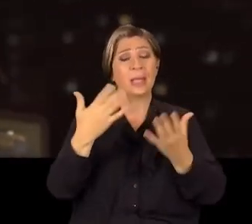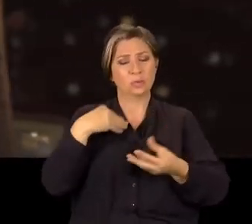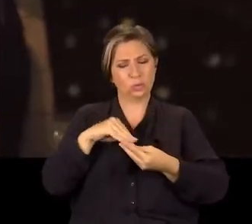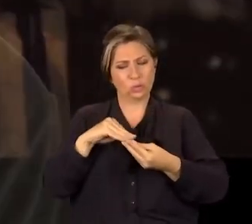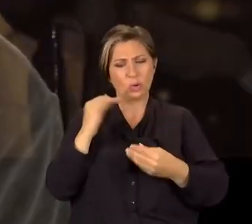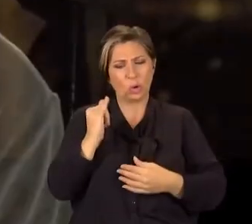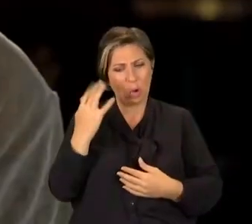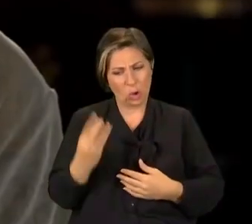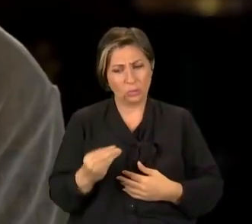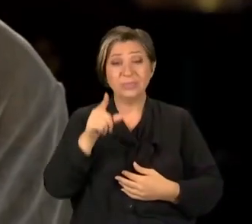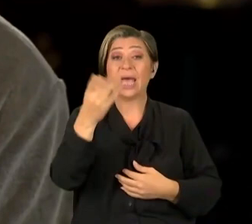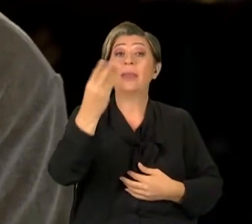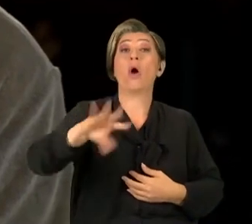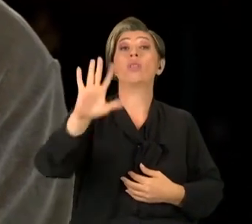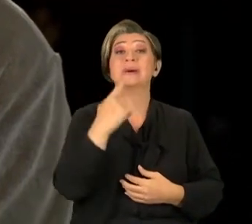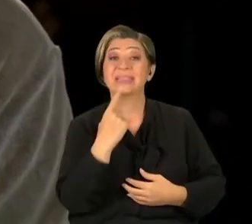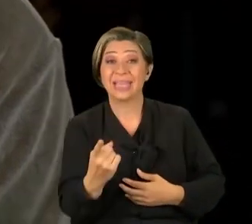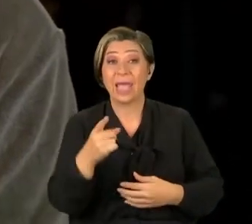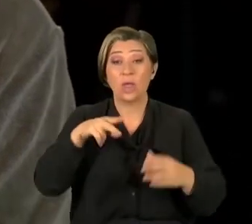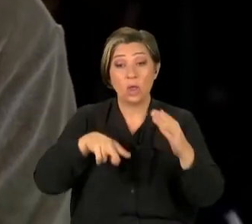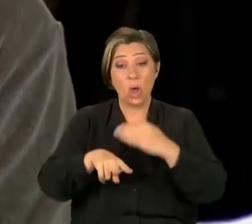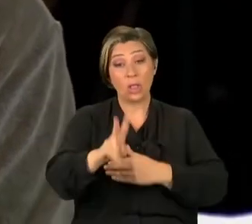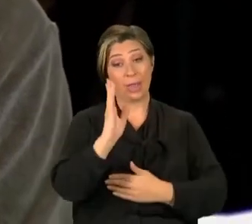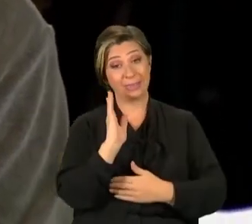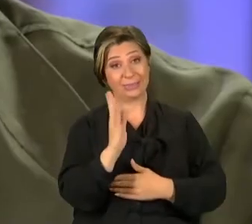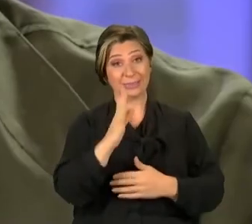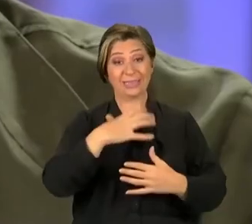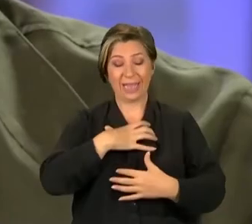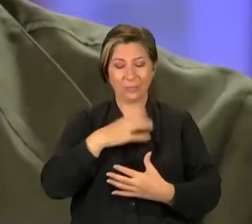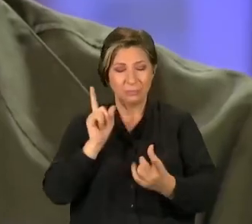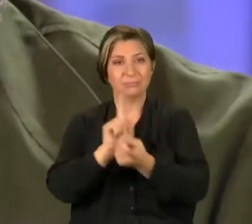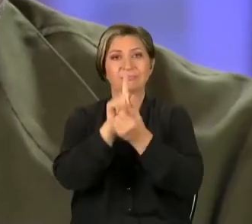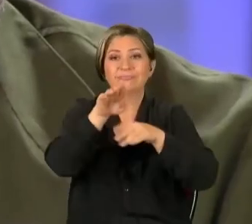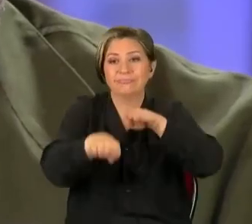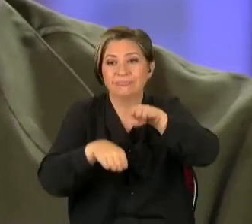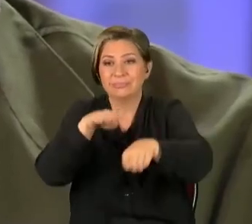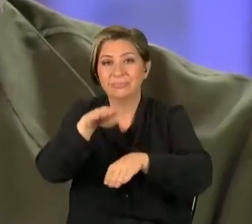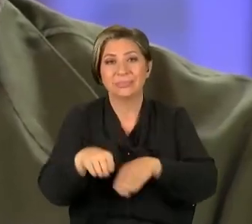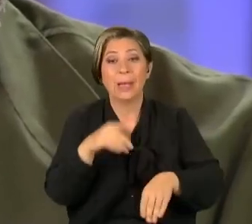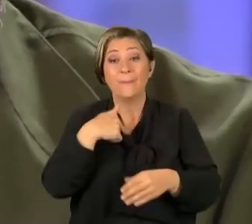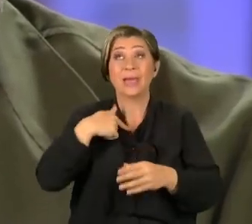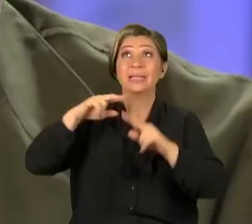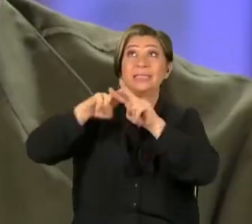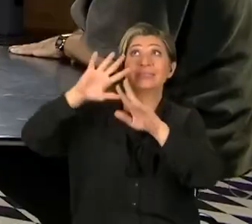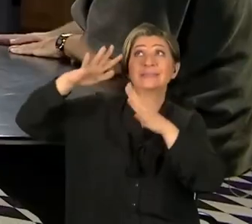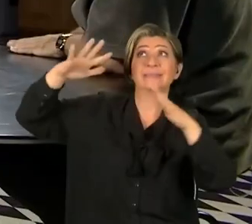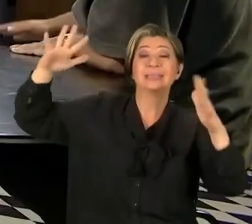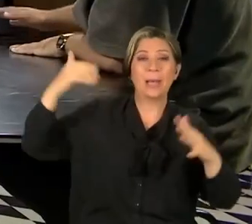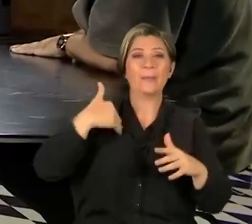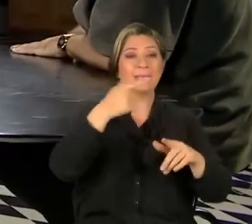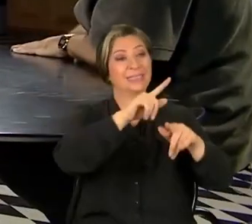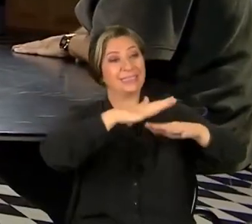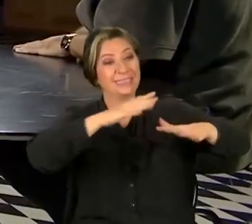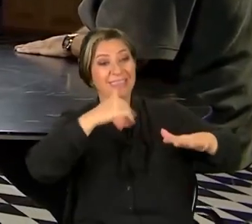suçlusu olduğumu kötü oldum sen ol diye yollara döktüm kendimi rastladım mı izlerine Ben yakamoza hala sende